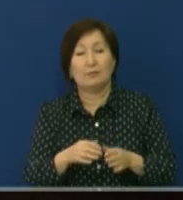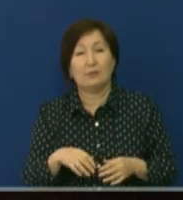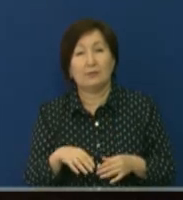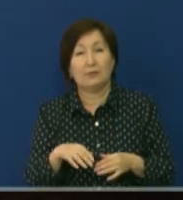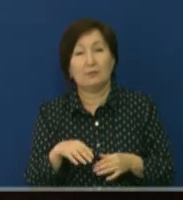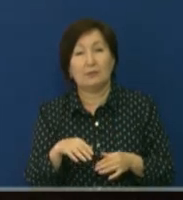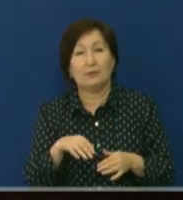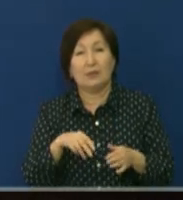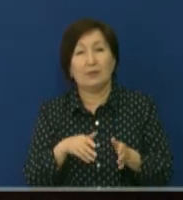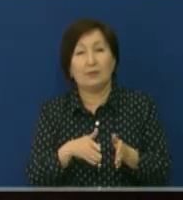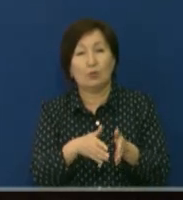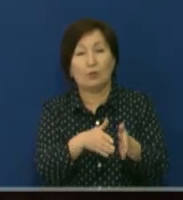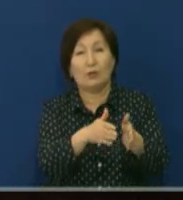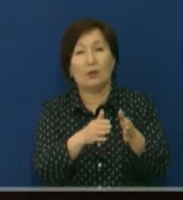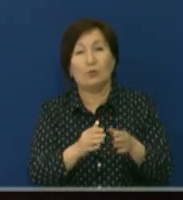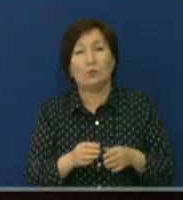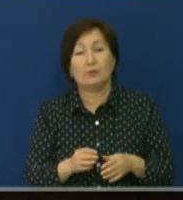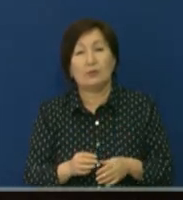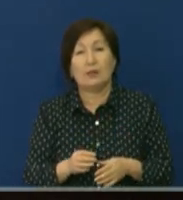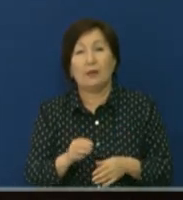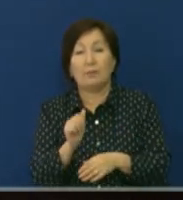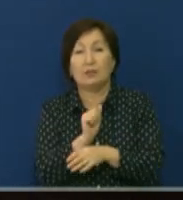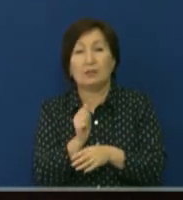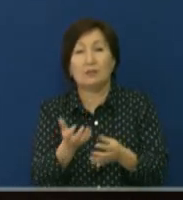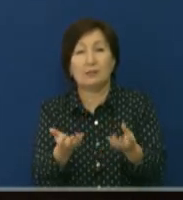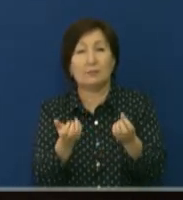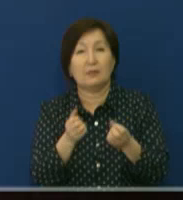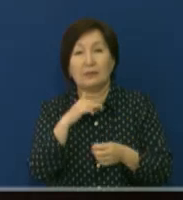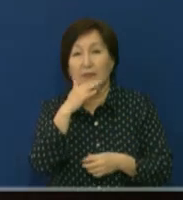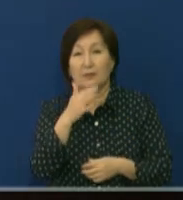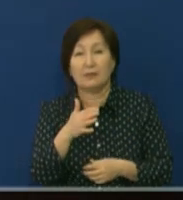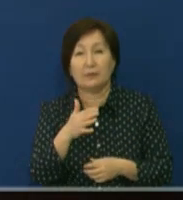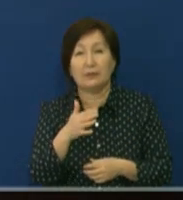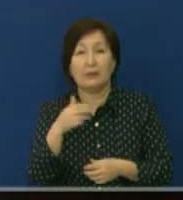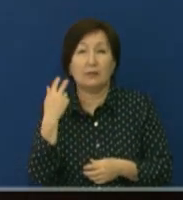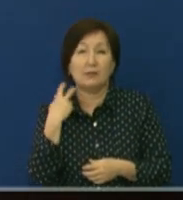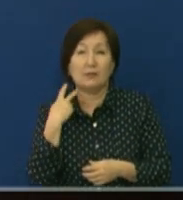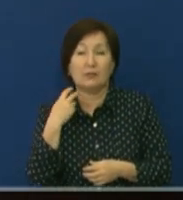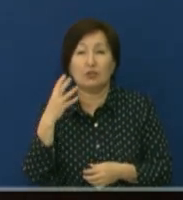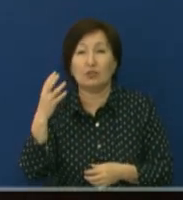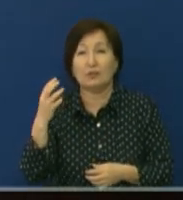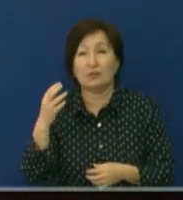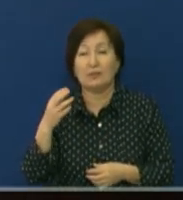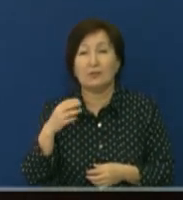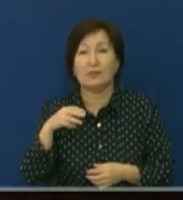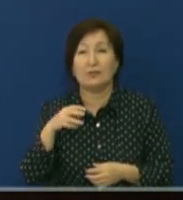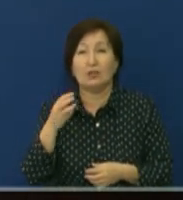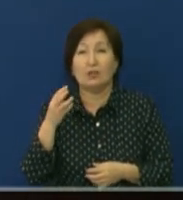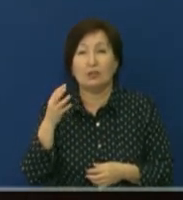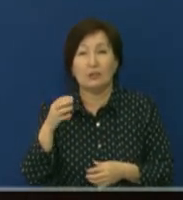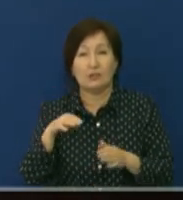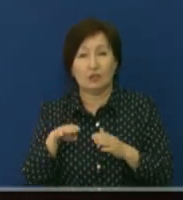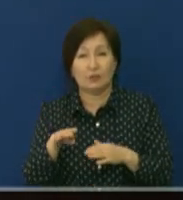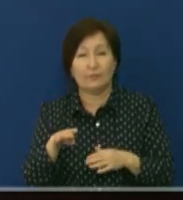только сегодня мне прислали фото машины не смогли забрать 4 подъезда их долги превышают 400000 на первомайской 32 у